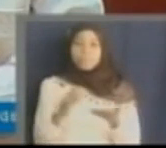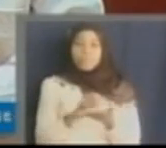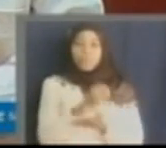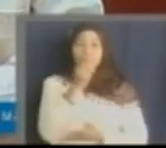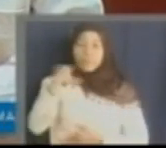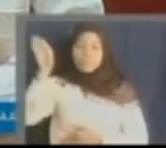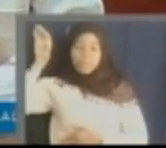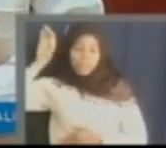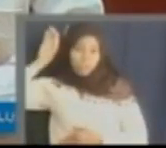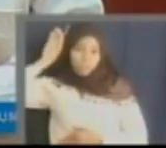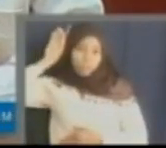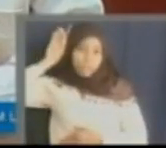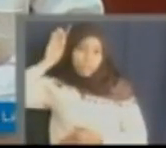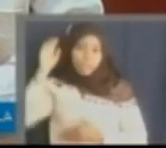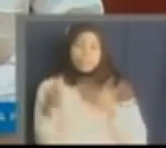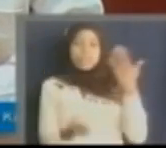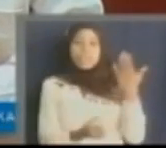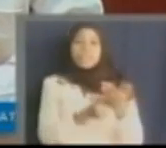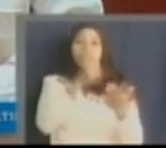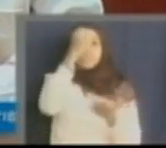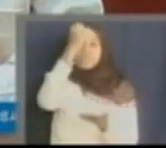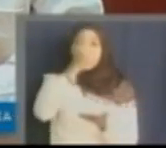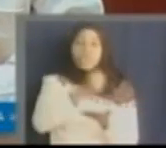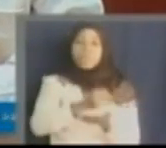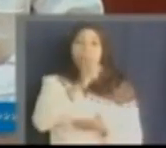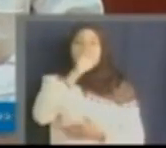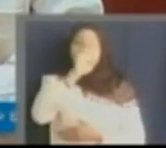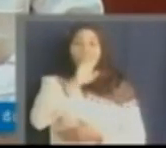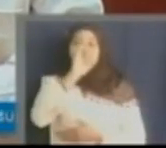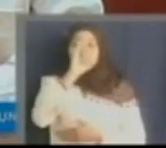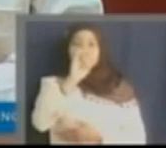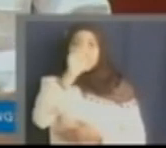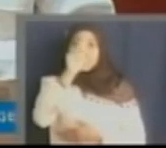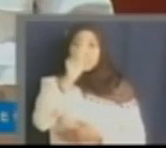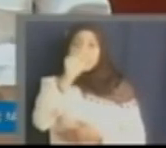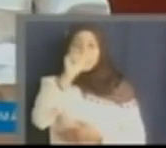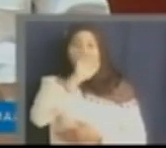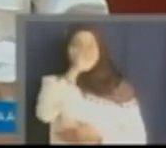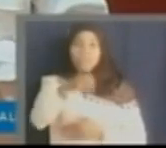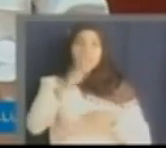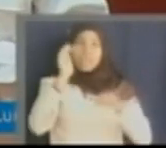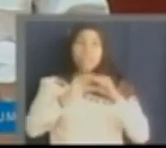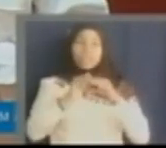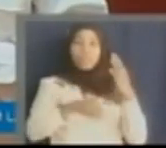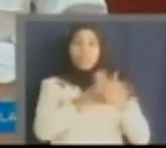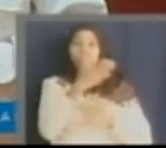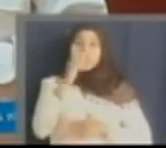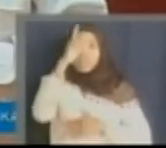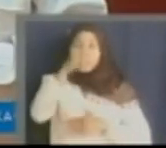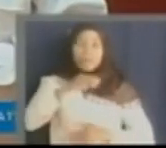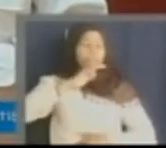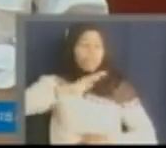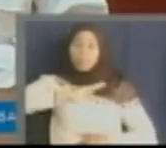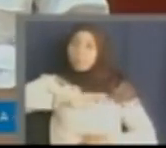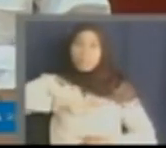kusikiliza na kutolea maamuzi rufaa ya mjumbe yeyote ambaye hakuridhika na maamuzi ya